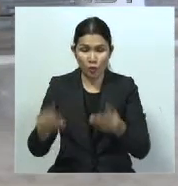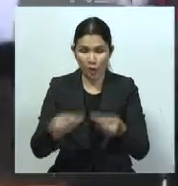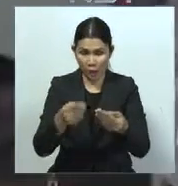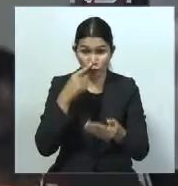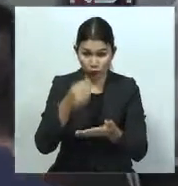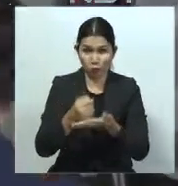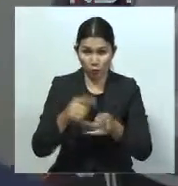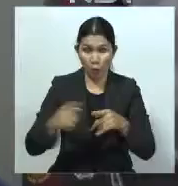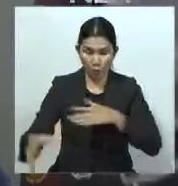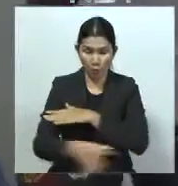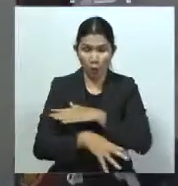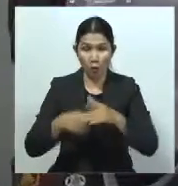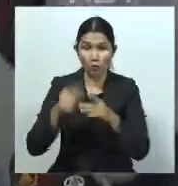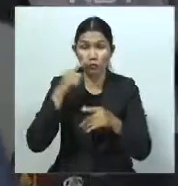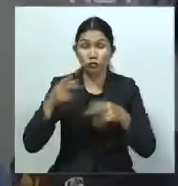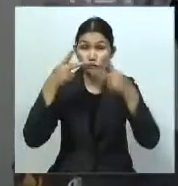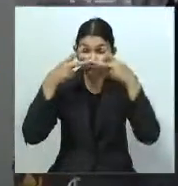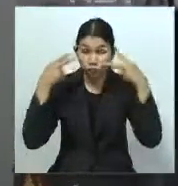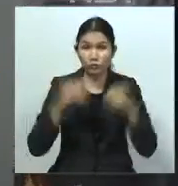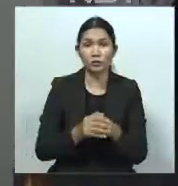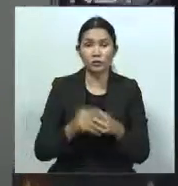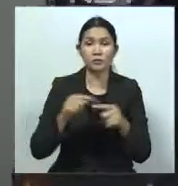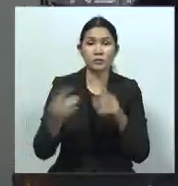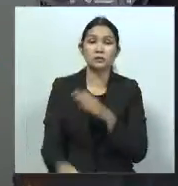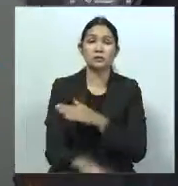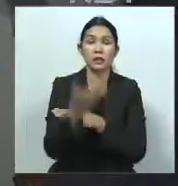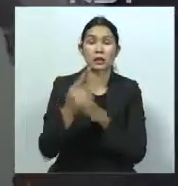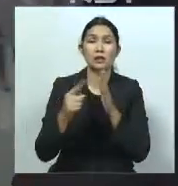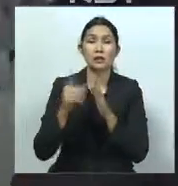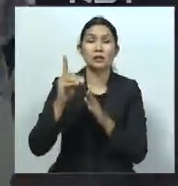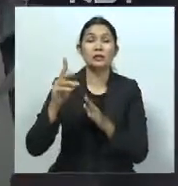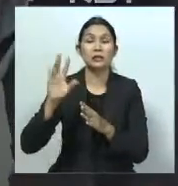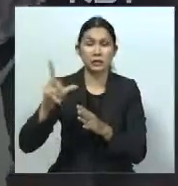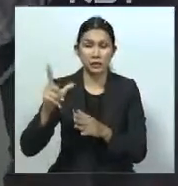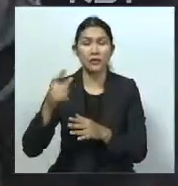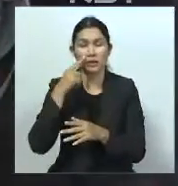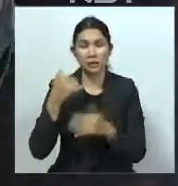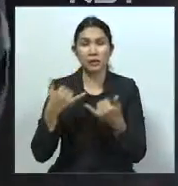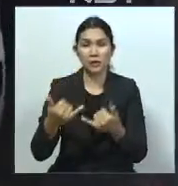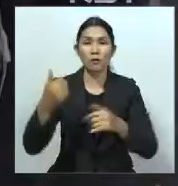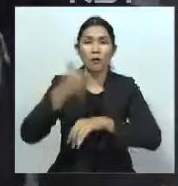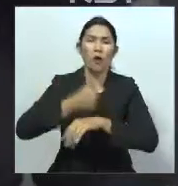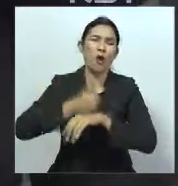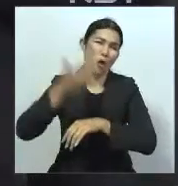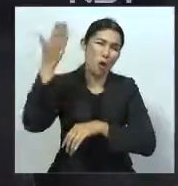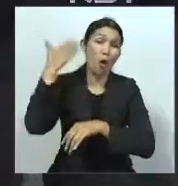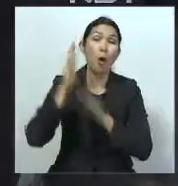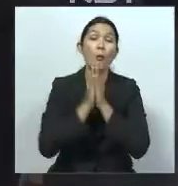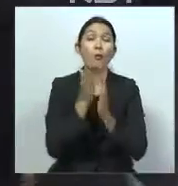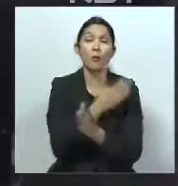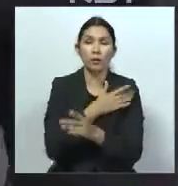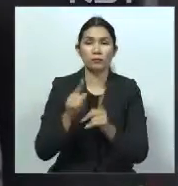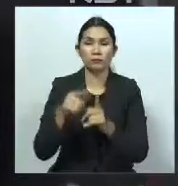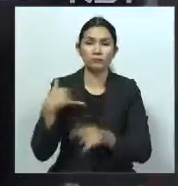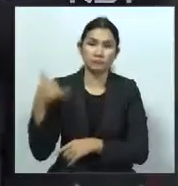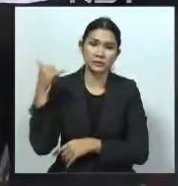านยักยอกทรัพย์หรือรับของโจรเมื่อช่วงเช้านายเดชพรเจริญหรืออดีตพระครูไกรสอนวิลาศอดีตเจ้าอาวาสวัดตราชูแต่ง